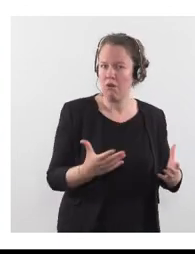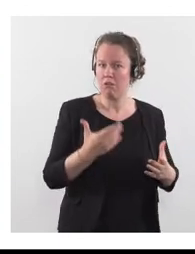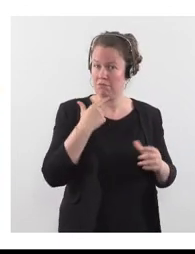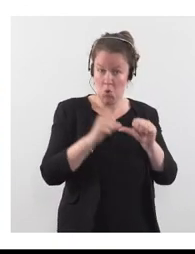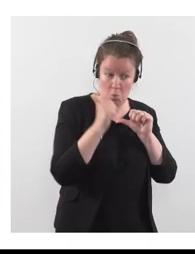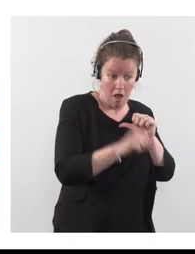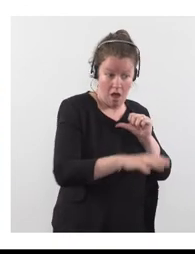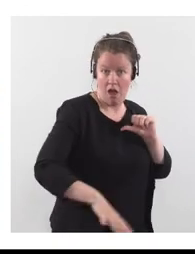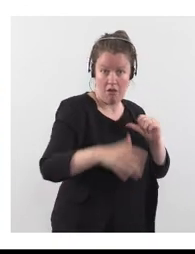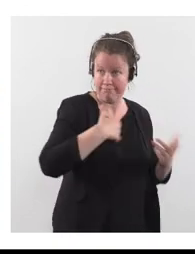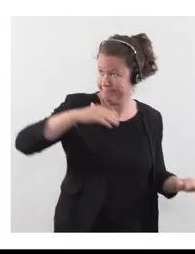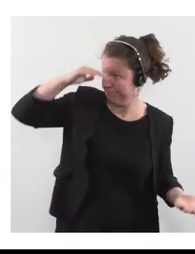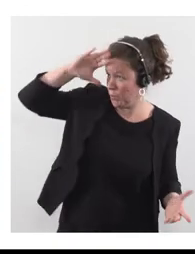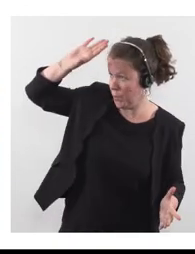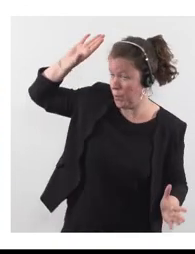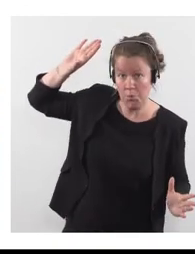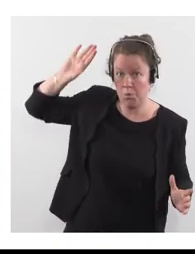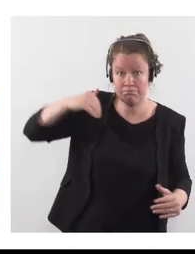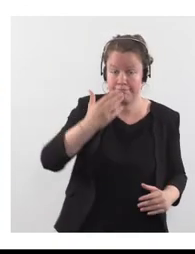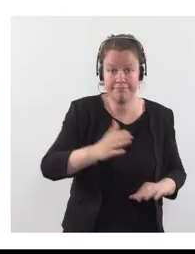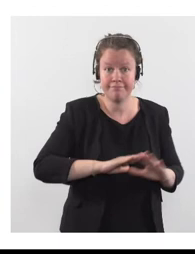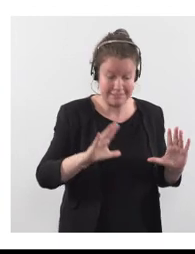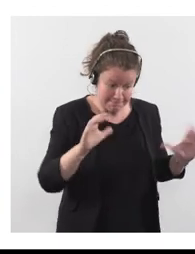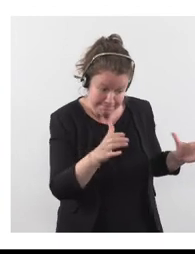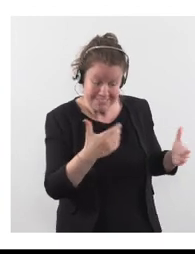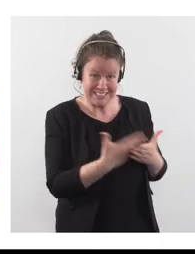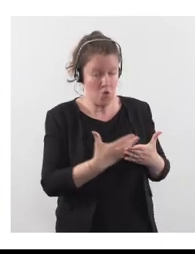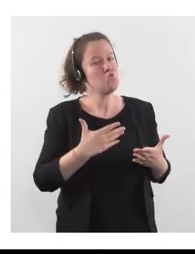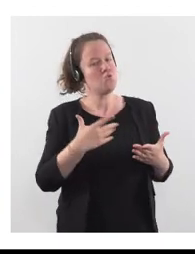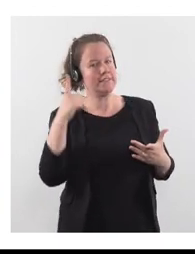un vrai enjeu de nos institutions et qui n'est pas la partie la plus facile.